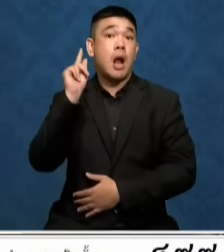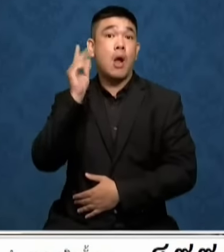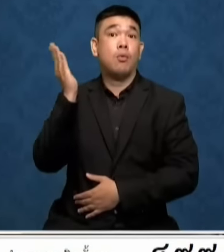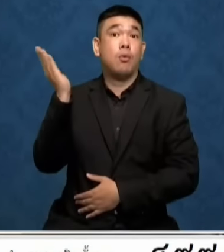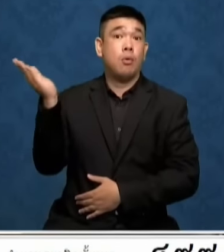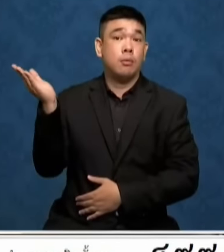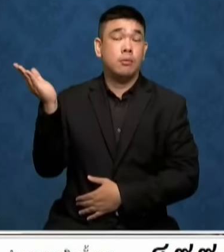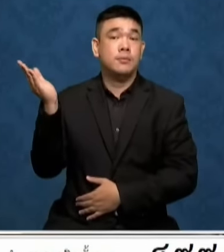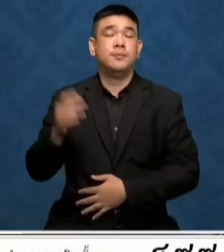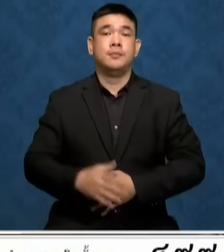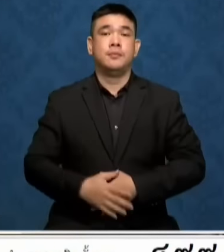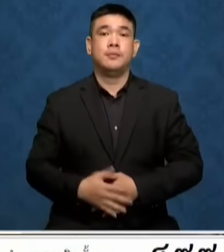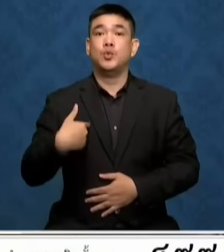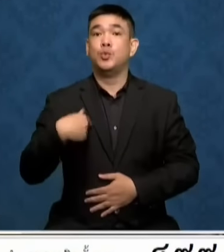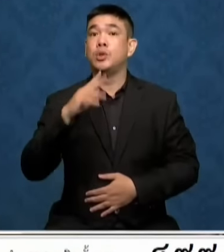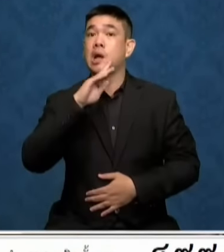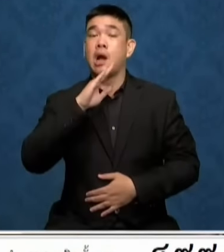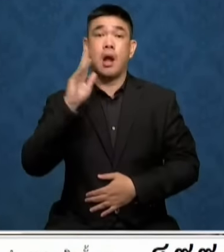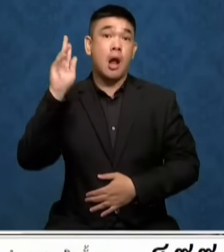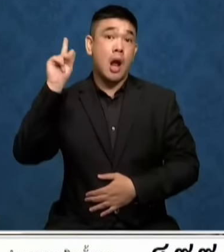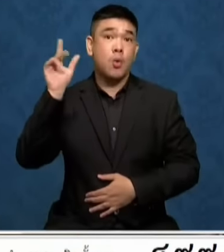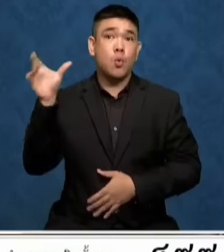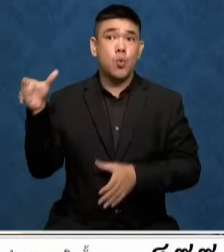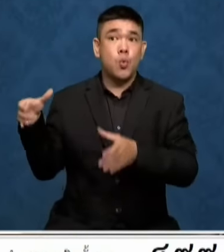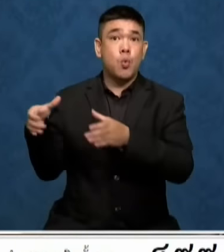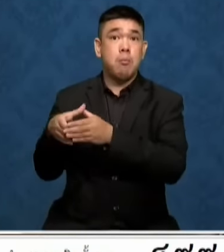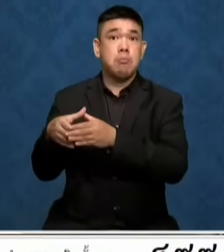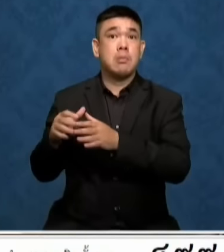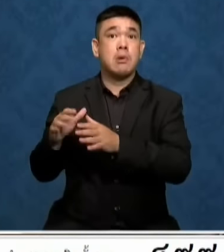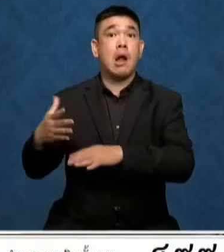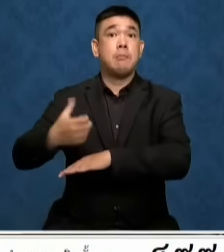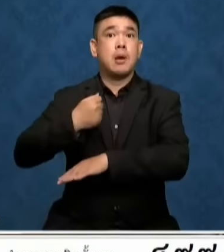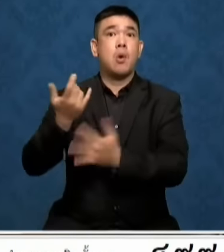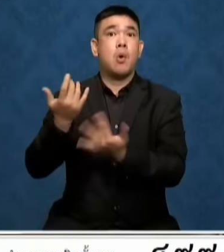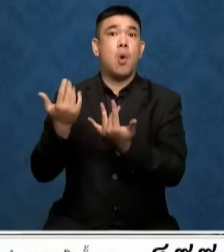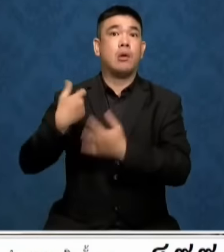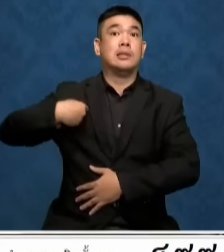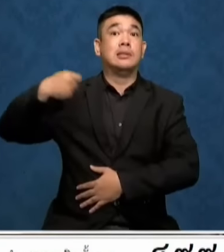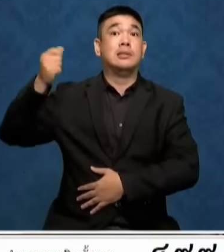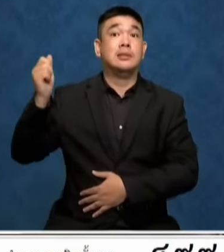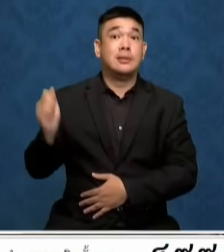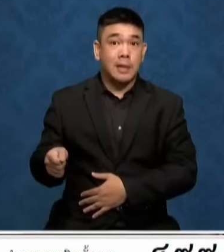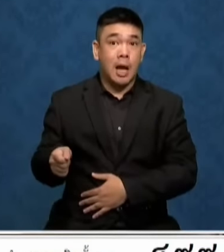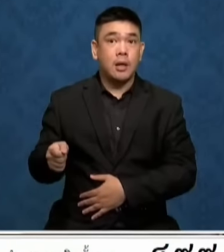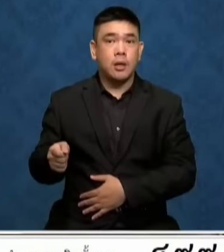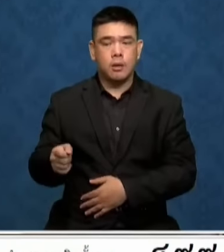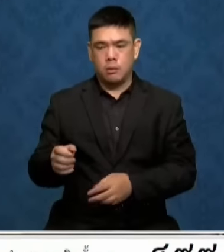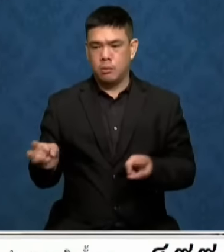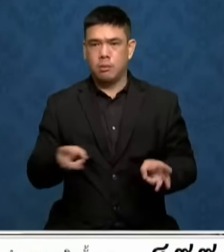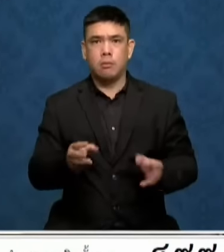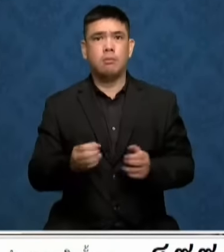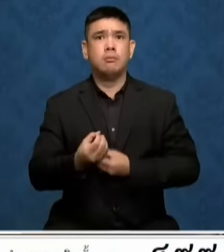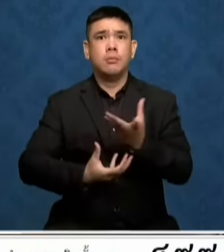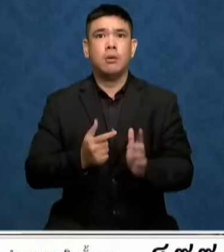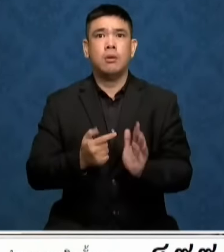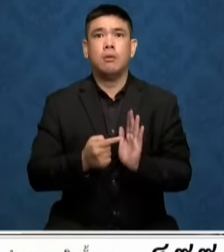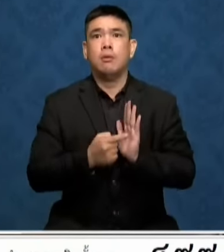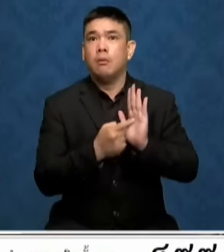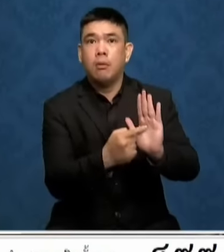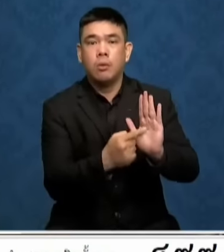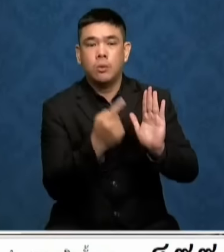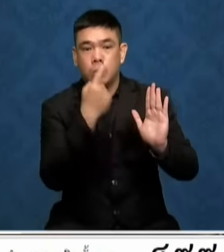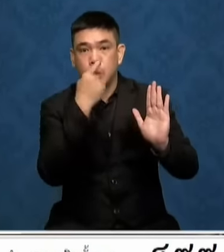ะเมื่อมีคดีความเกี่ยวกับพรรคการเมืองที่รอคำพิพากษาแนวทางการนำเสนอส่วนใหญ่ค่อนข้าง